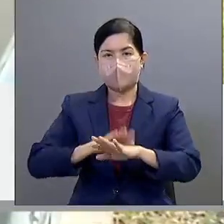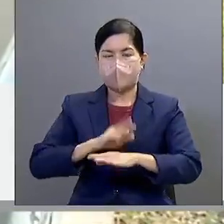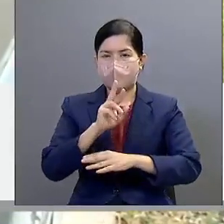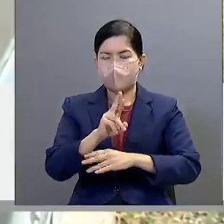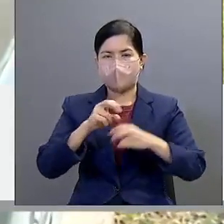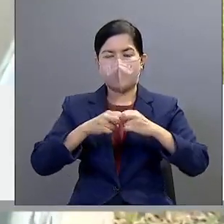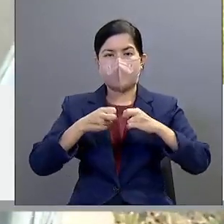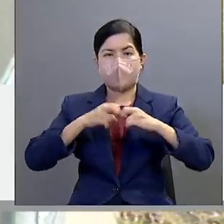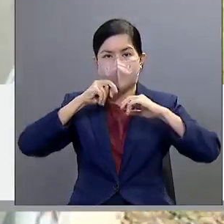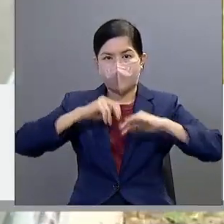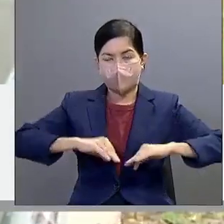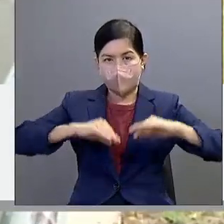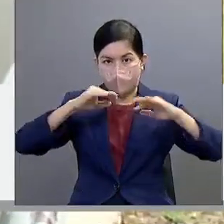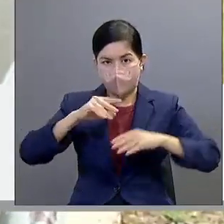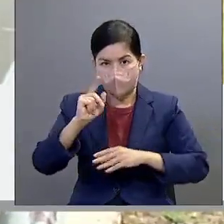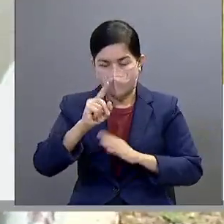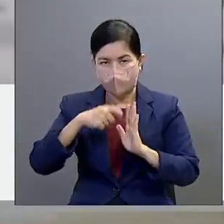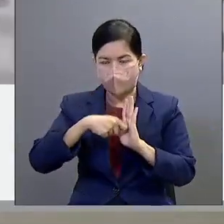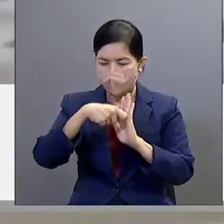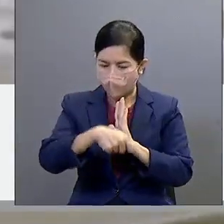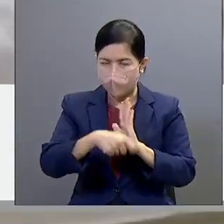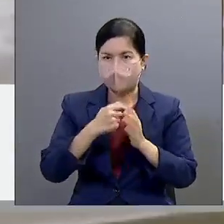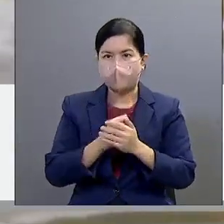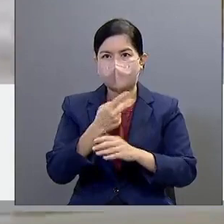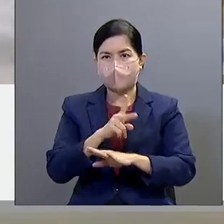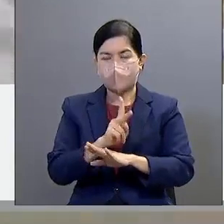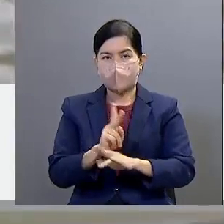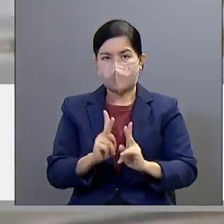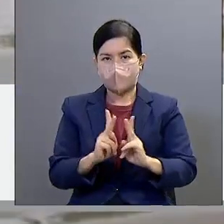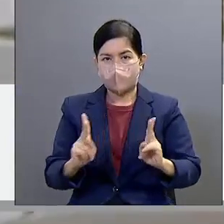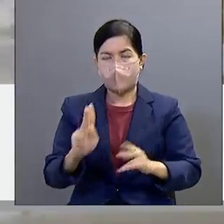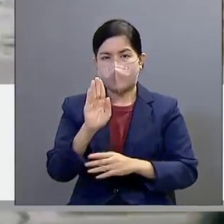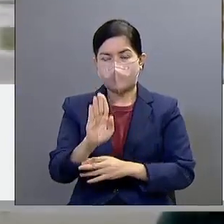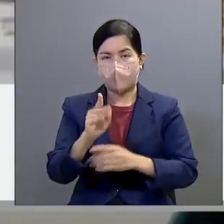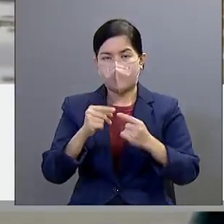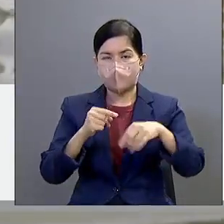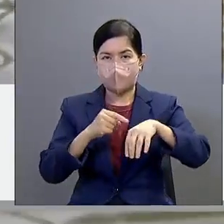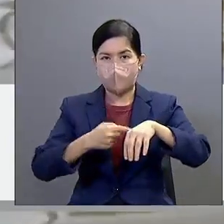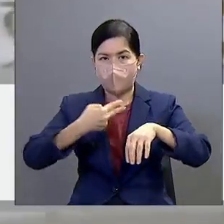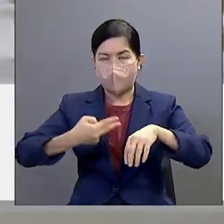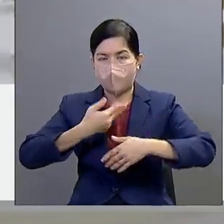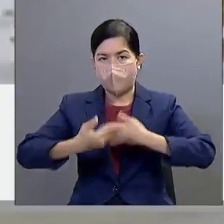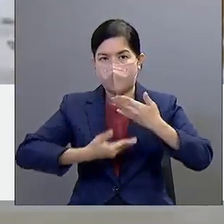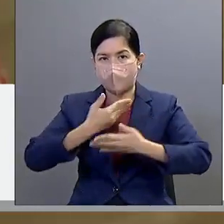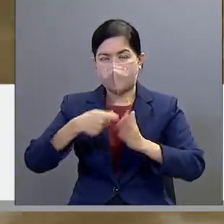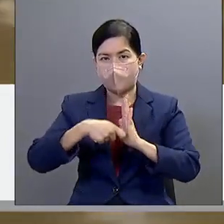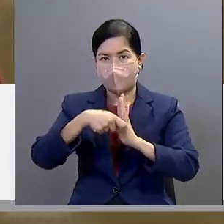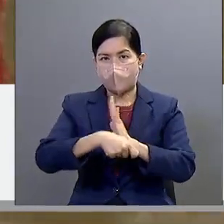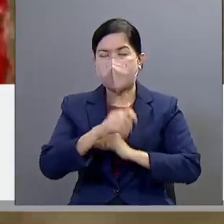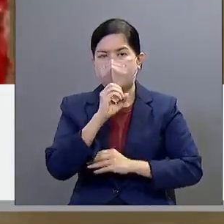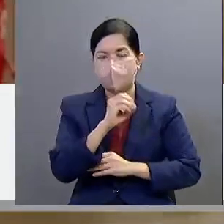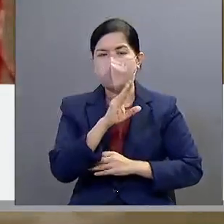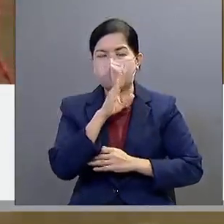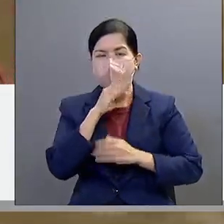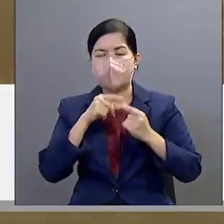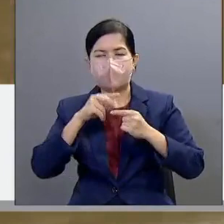บพลันก็คือนครราชสีมาค่ะประธานกรรมการหอการค้าจังหวัดนครราชสีมาบอกว่าถ้ามีการปล่อยน้ำออกมาจากเขื่อนนะ